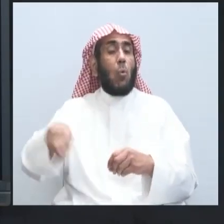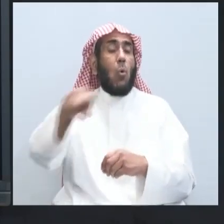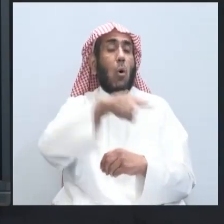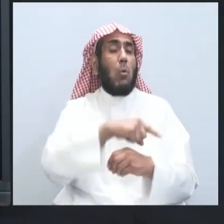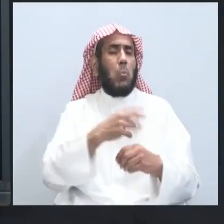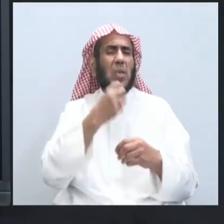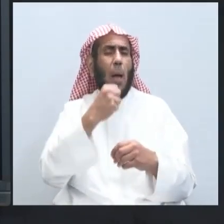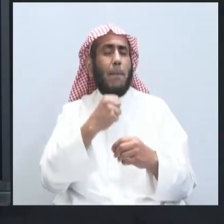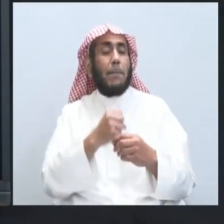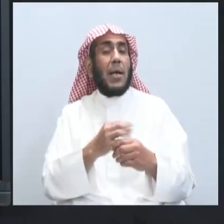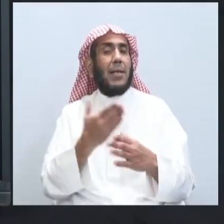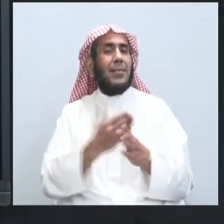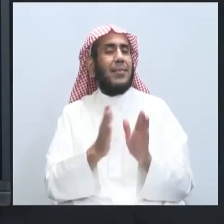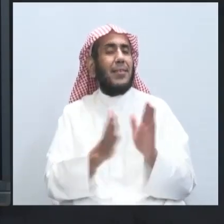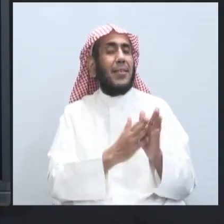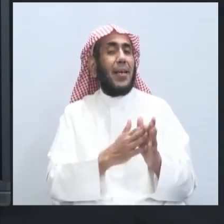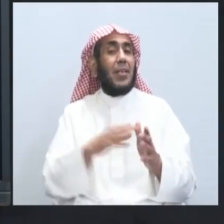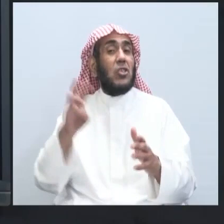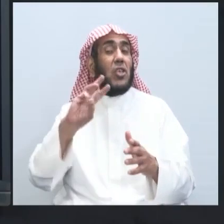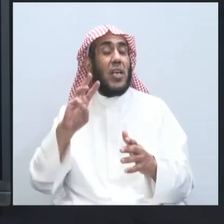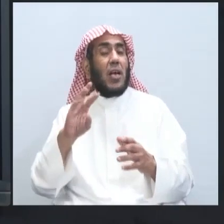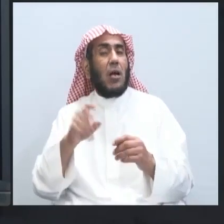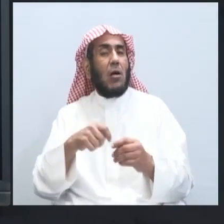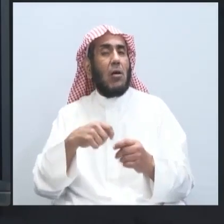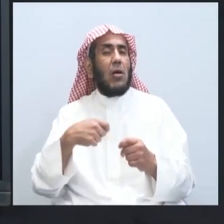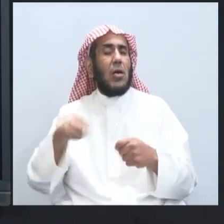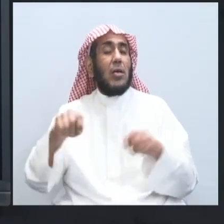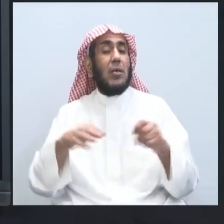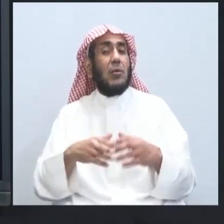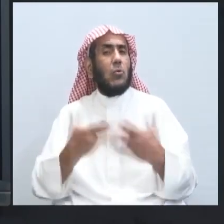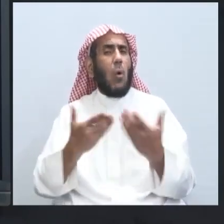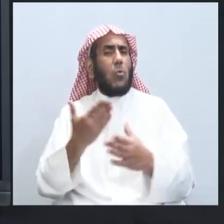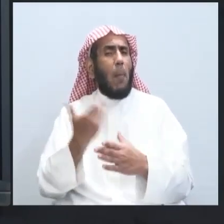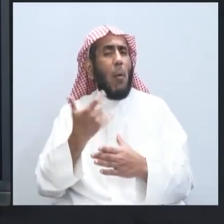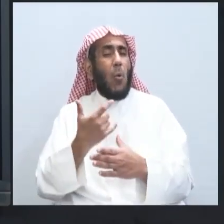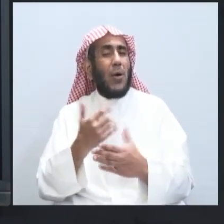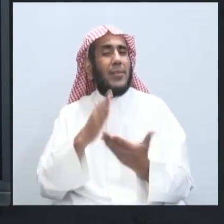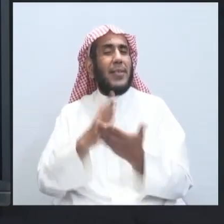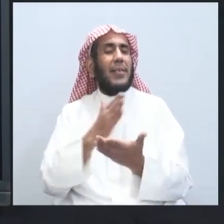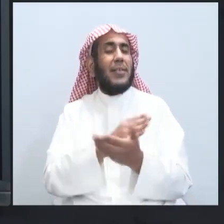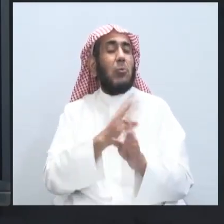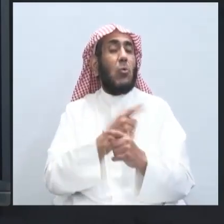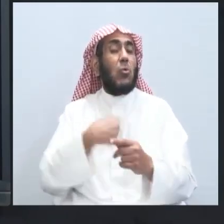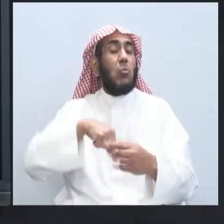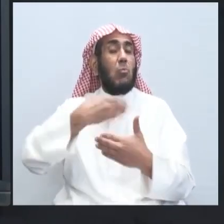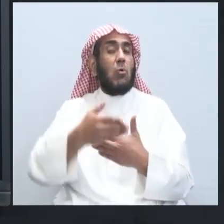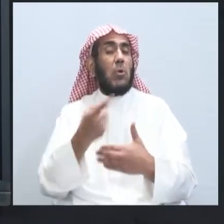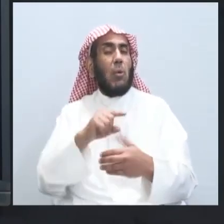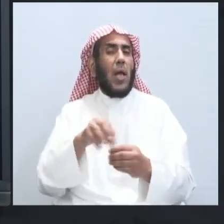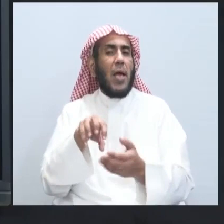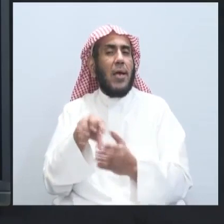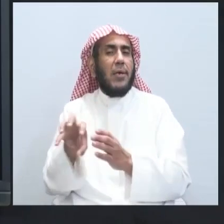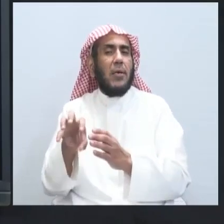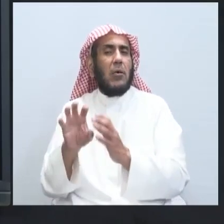ورغباتهم لذلك المسوقون او الشركات تلجا الى تقسيم الاسواق ومن ثم تلبي حاجات كل